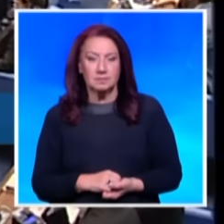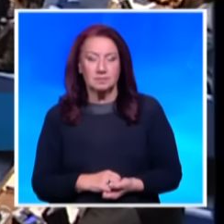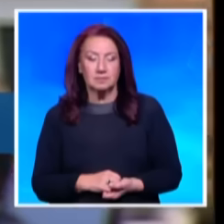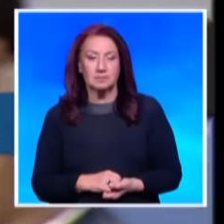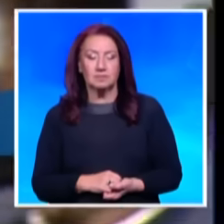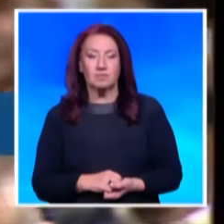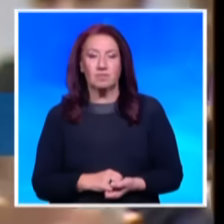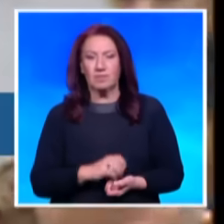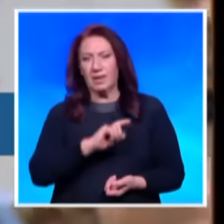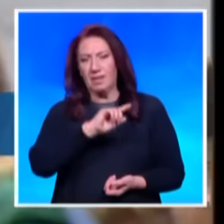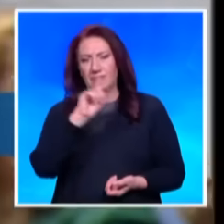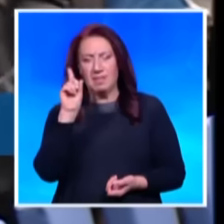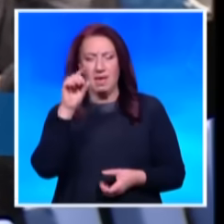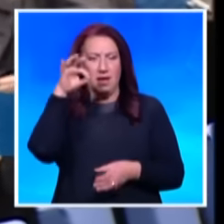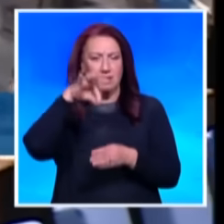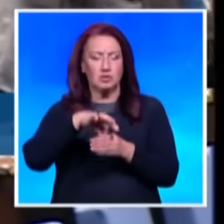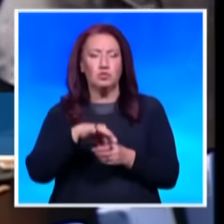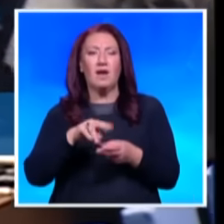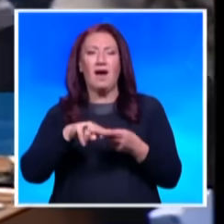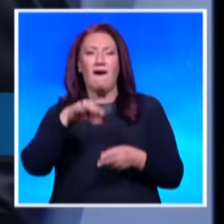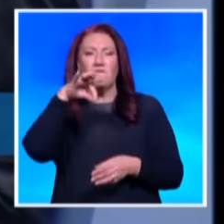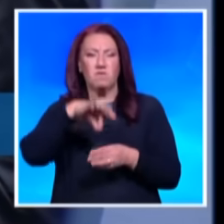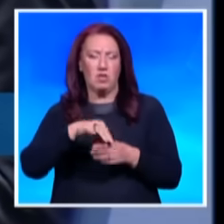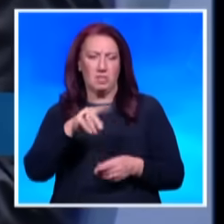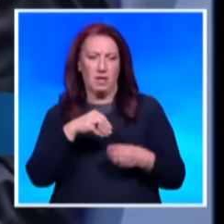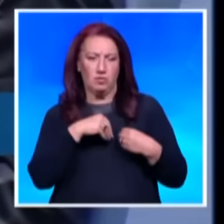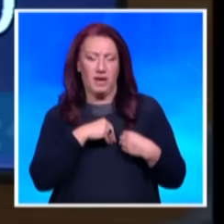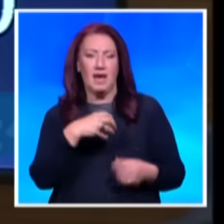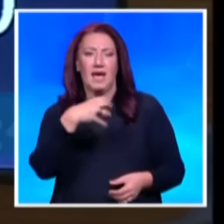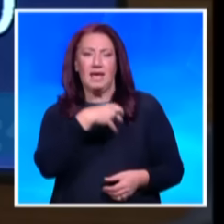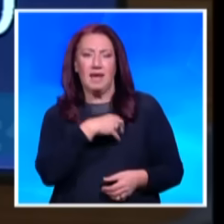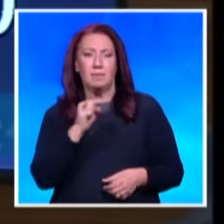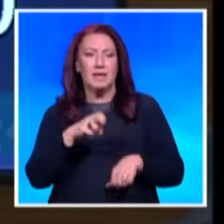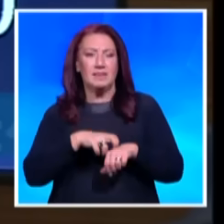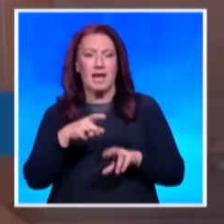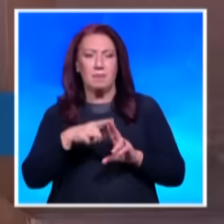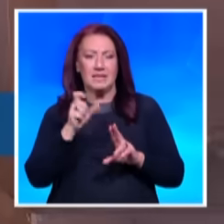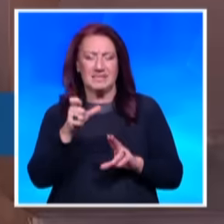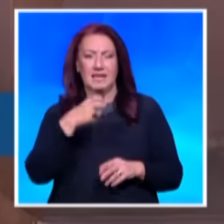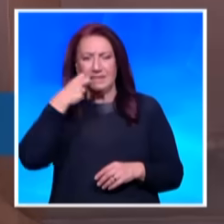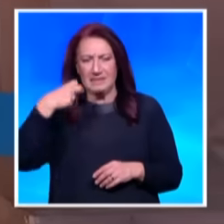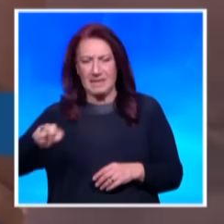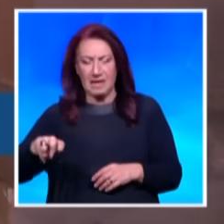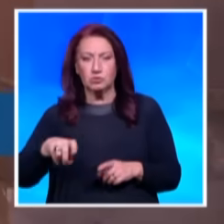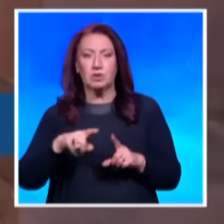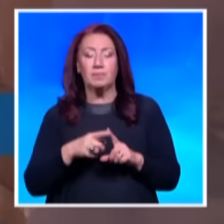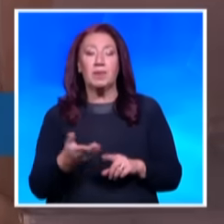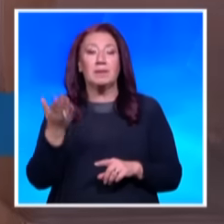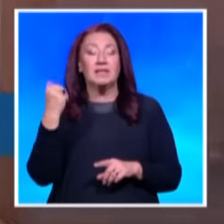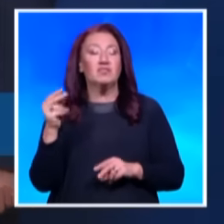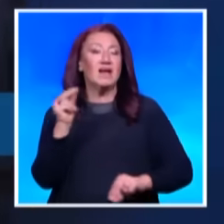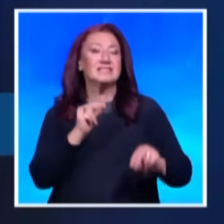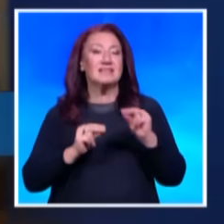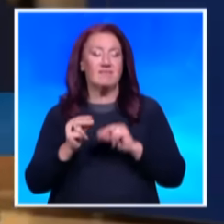Не гласуваха вота на недоверие към кабинет. ГЕРБ и ДПС напуснаха пленарната зала, а преди това и съвета по сигурността в Министерския